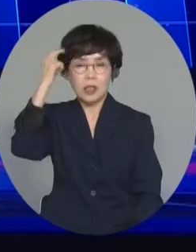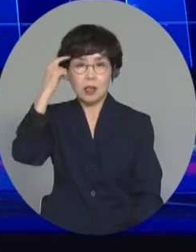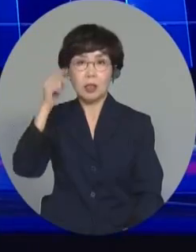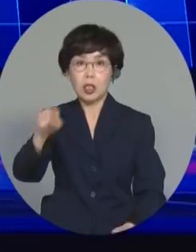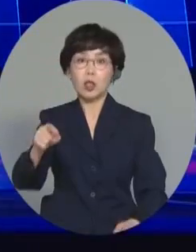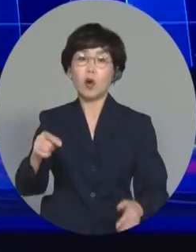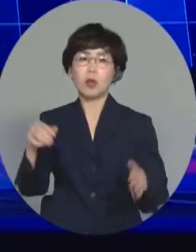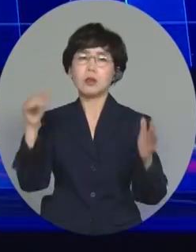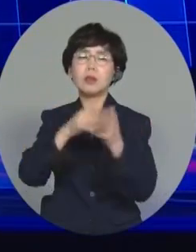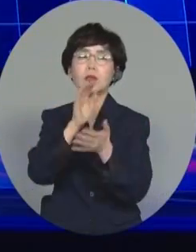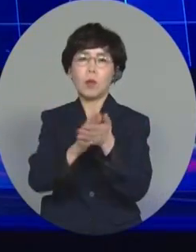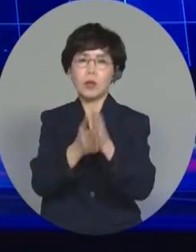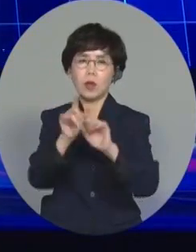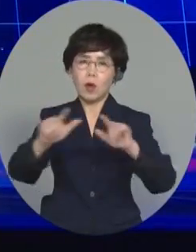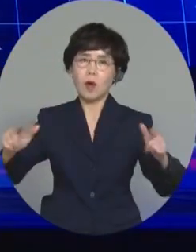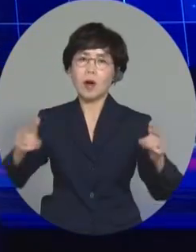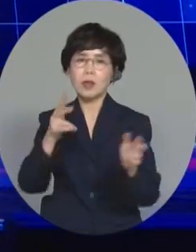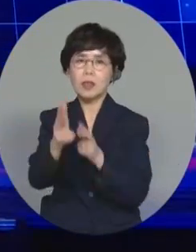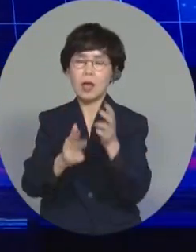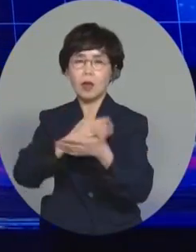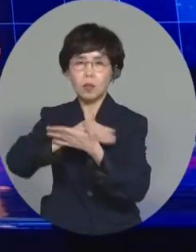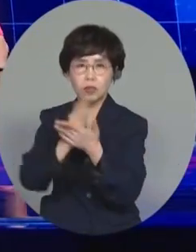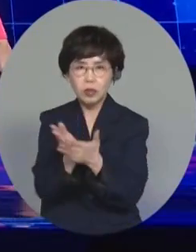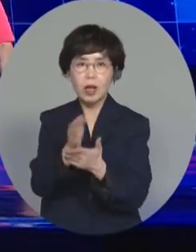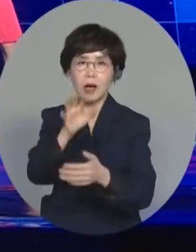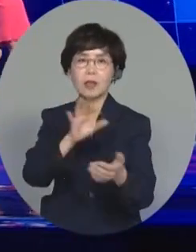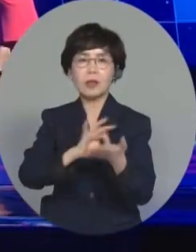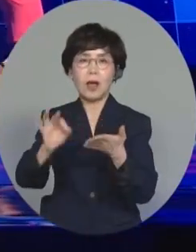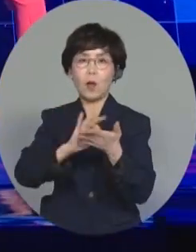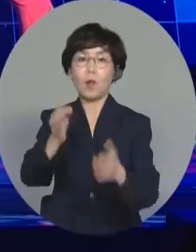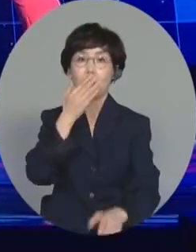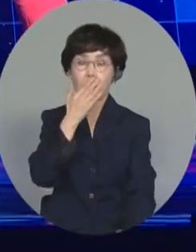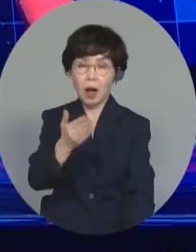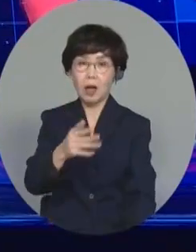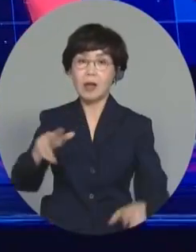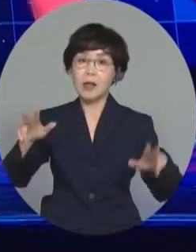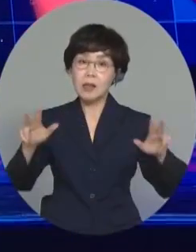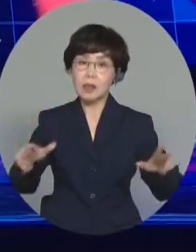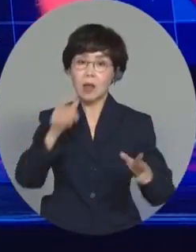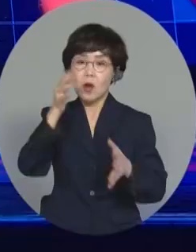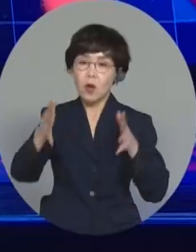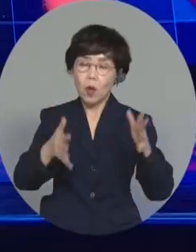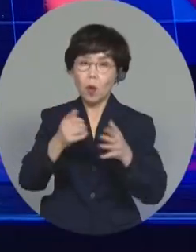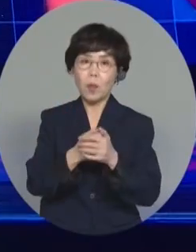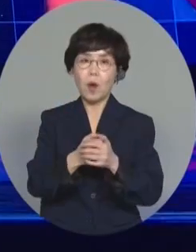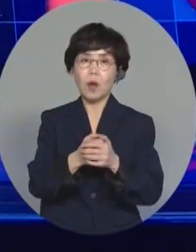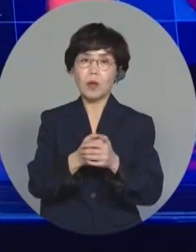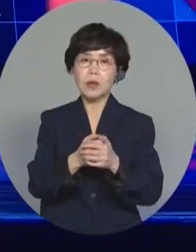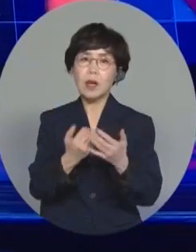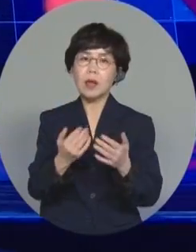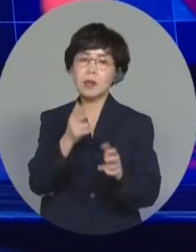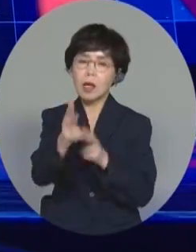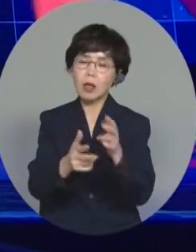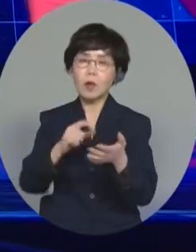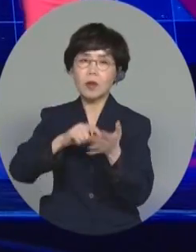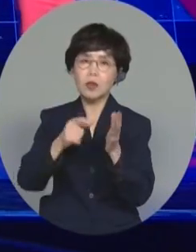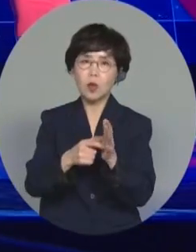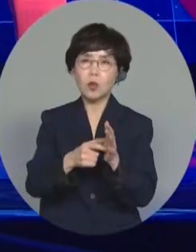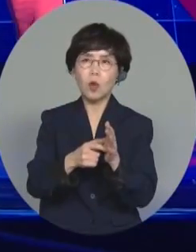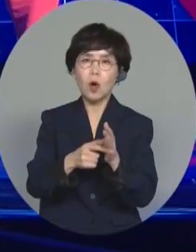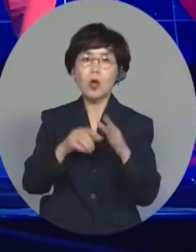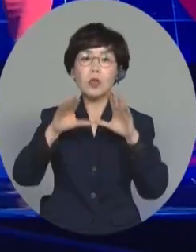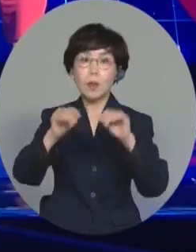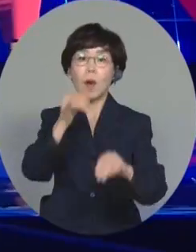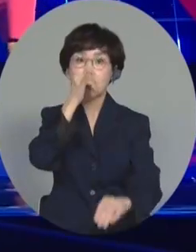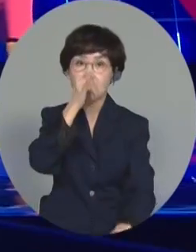없습니다. 다양한 산업에서, 다양한 분야에서 적용할 수 있습니다. 현재 로보틱스라고 하는 산업은 어느 정도는 경직되어